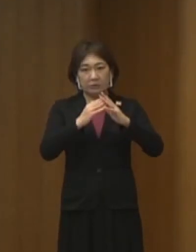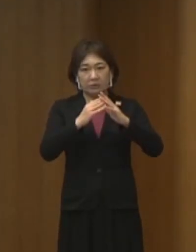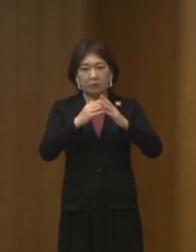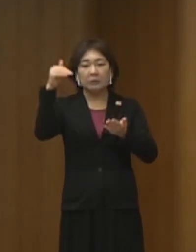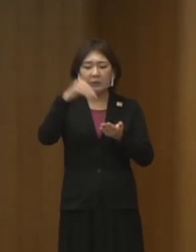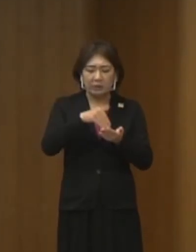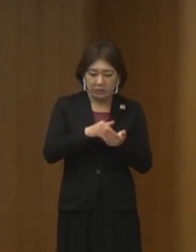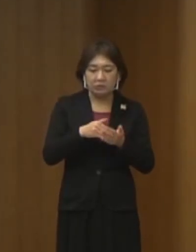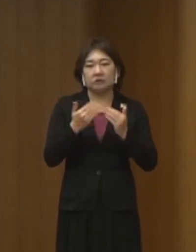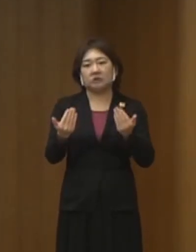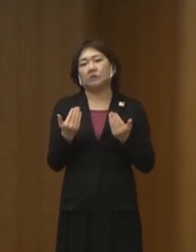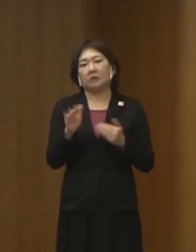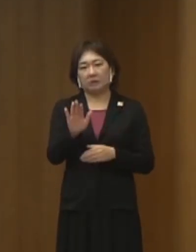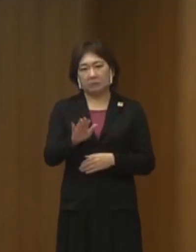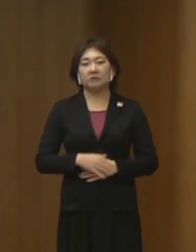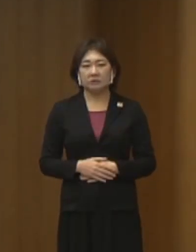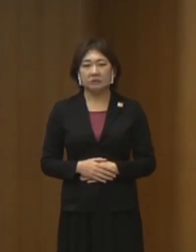ます。